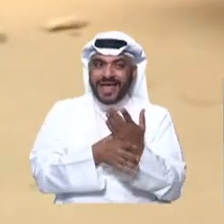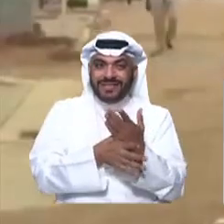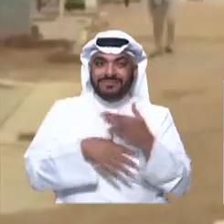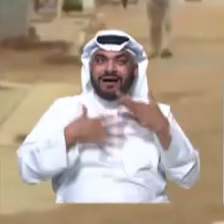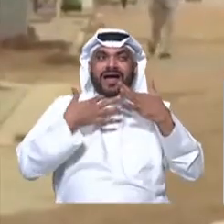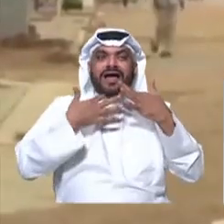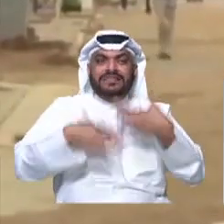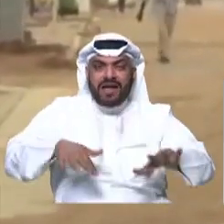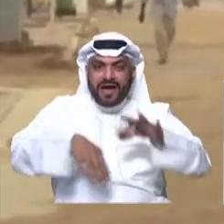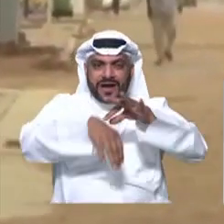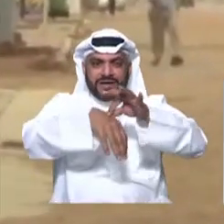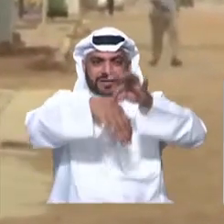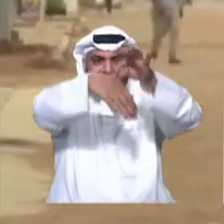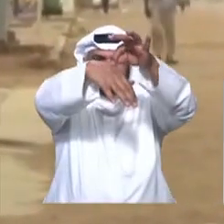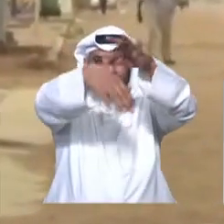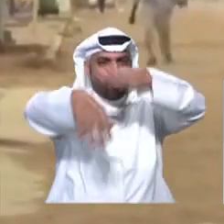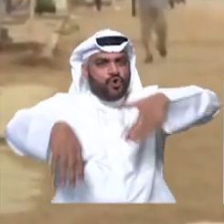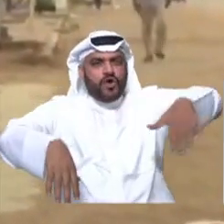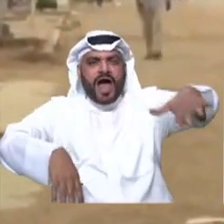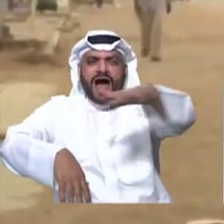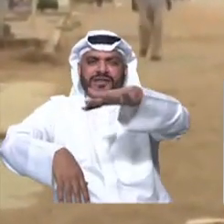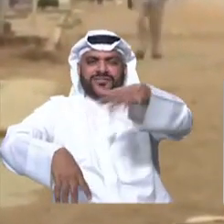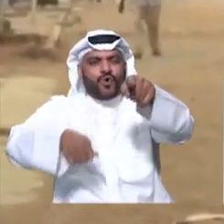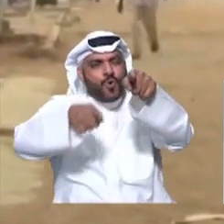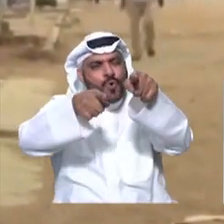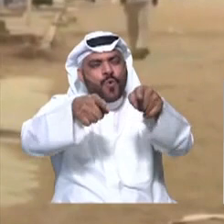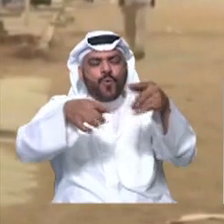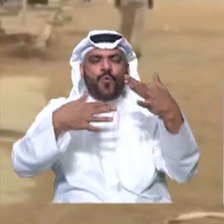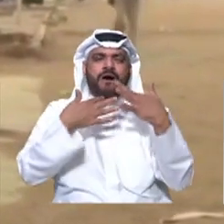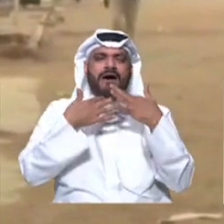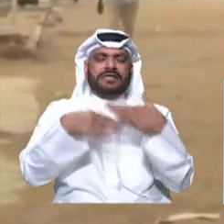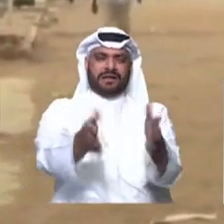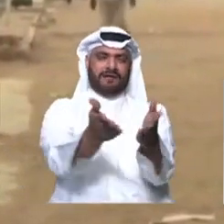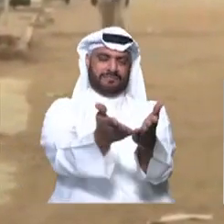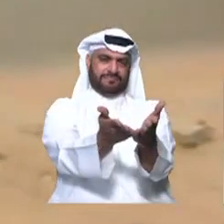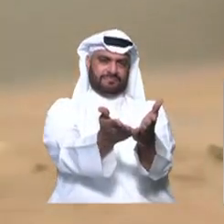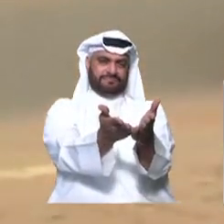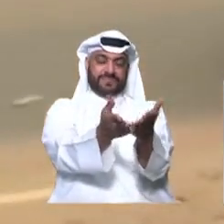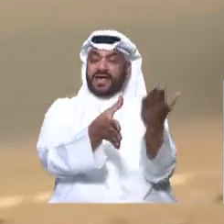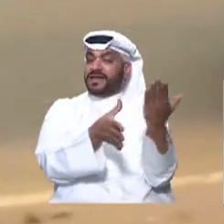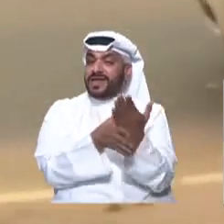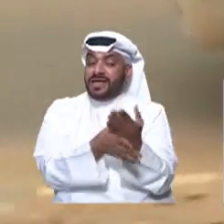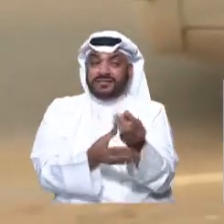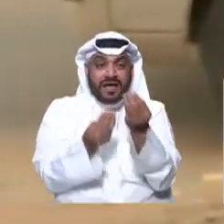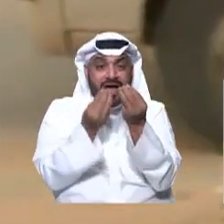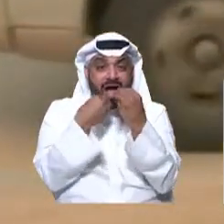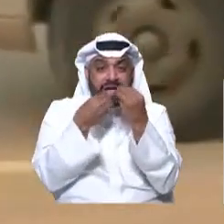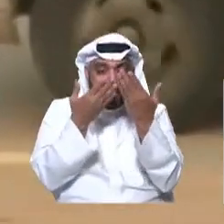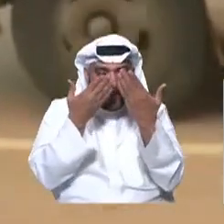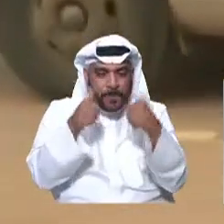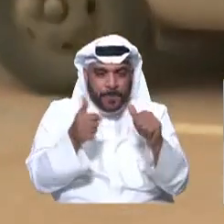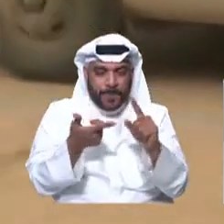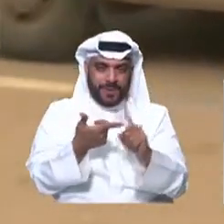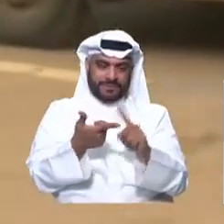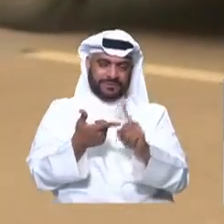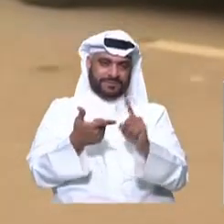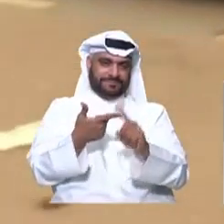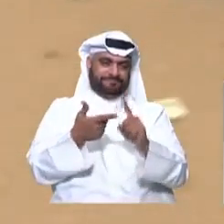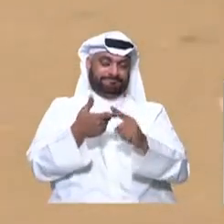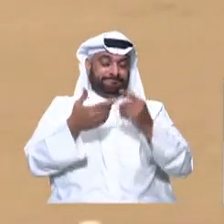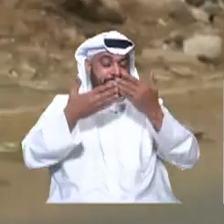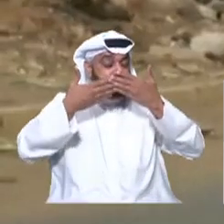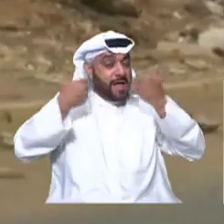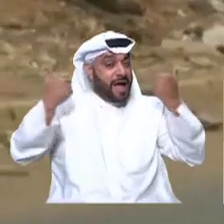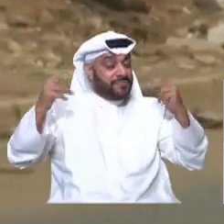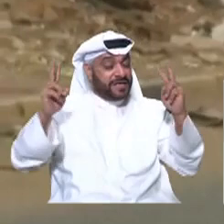باسرها اما الامين العام لهيئه ايكاد فقد دعا الى وقف لاطلاق النار ووضع خطه جديده لانهاء الصراع